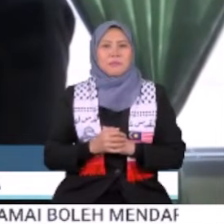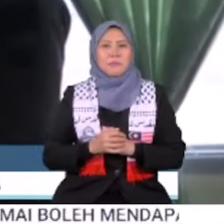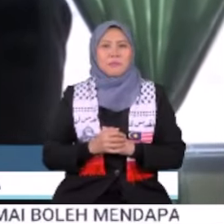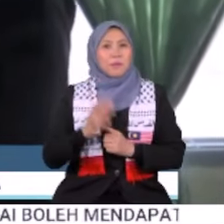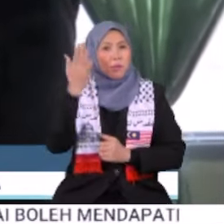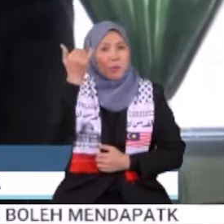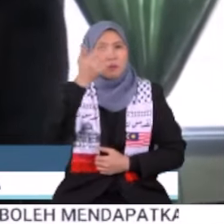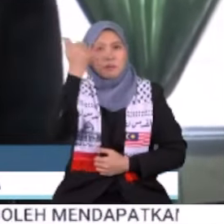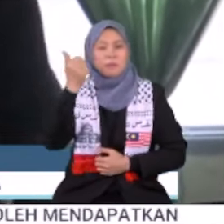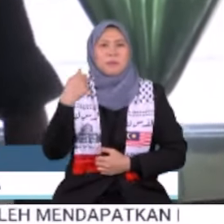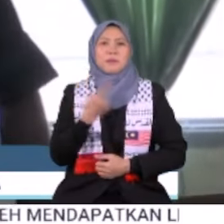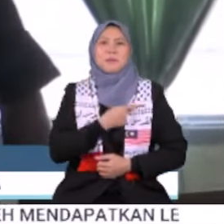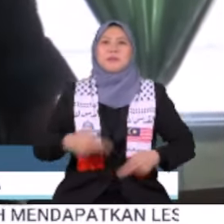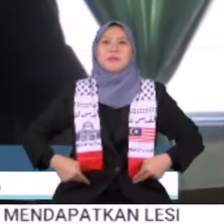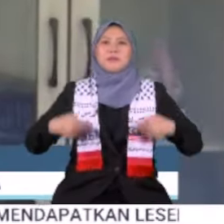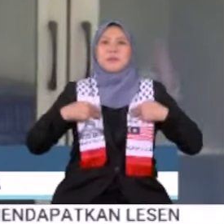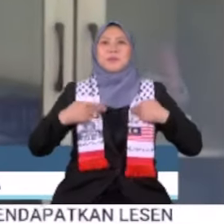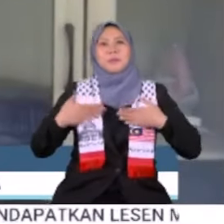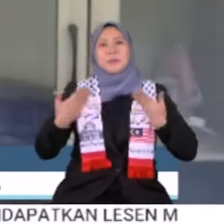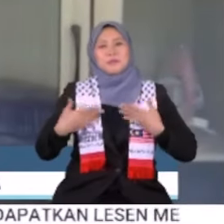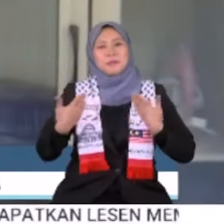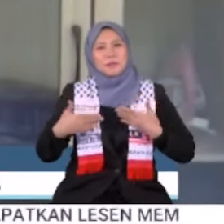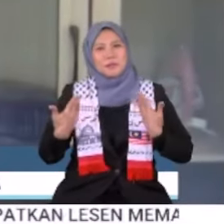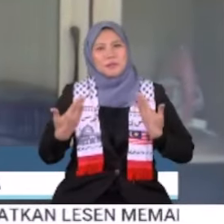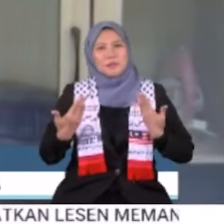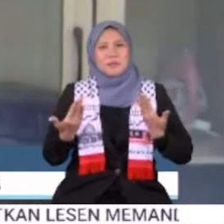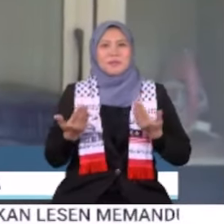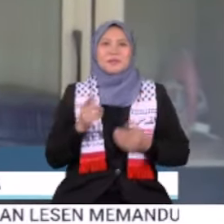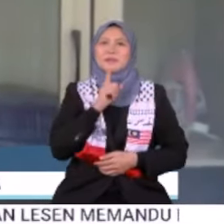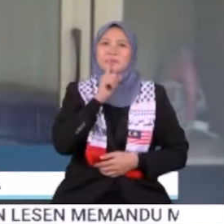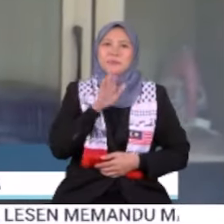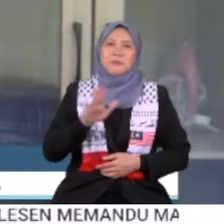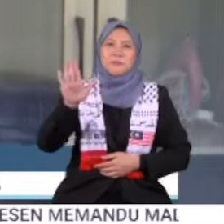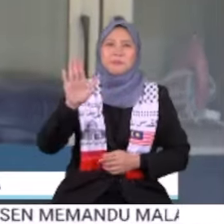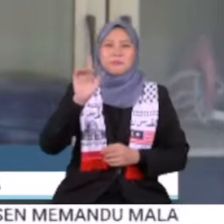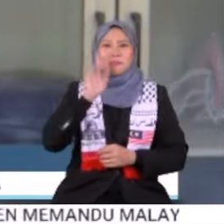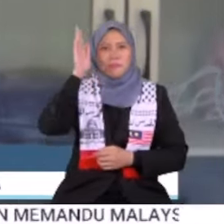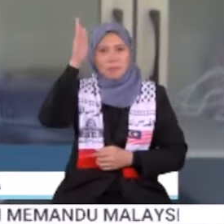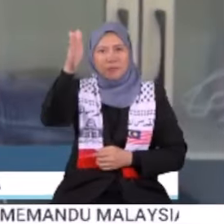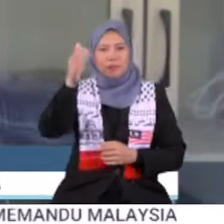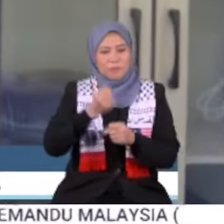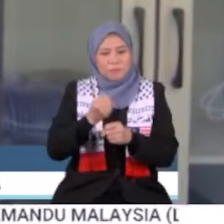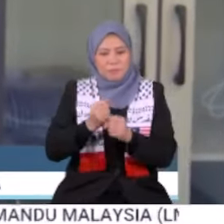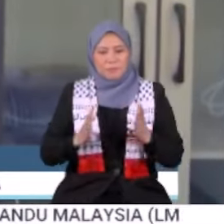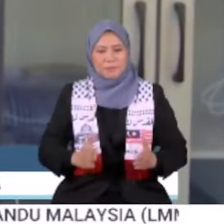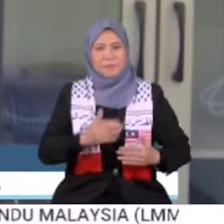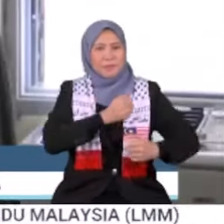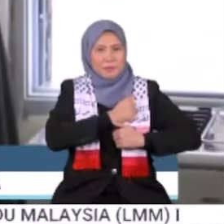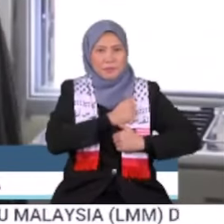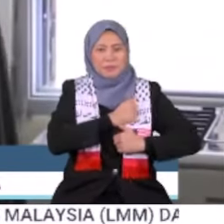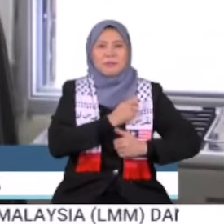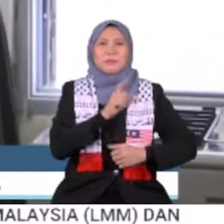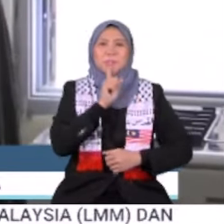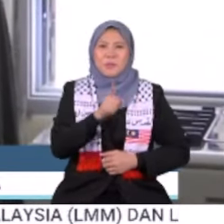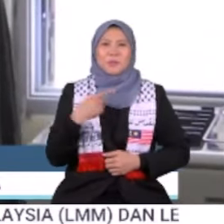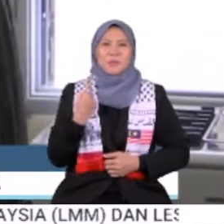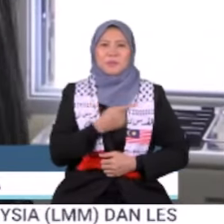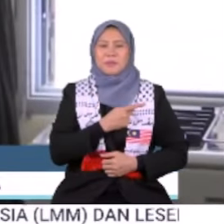supaya kami lebih hidup lebih harmoni, lebih terjamin masa depan kami dengan kata tentera. Disebabkan kami